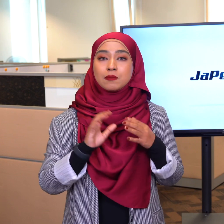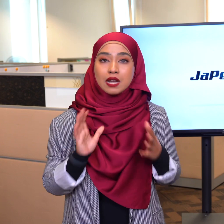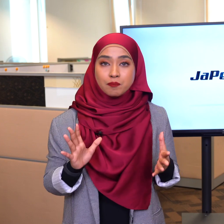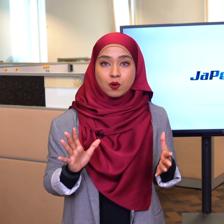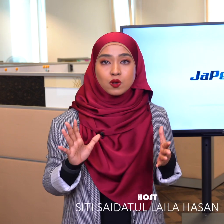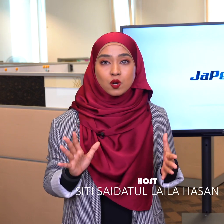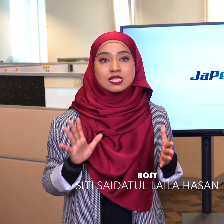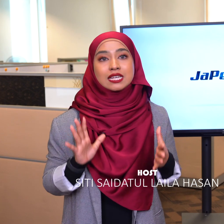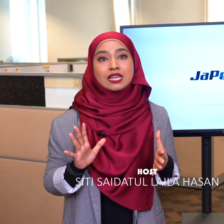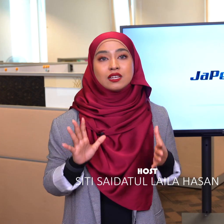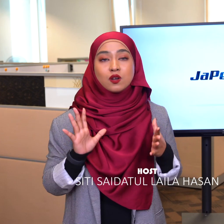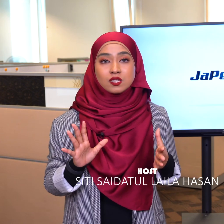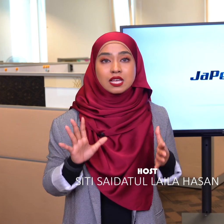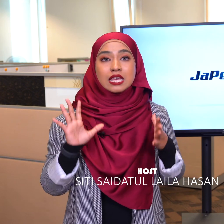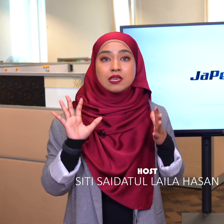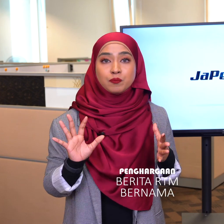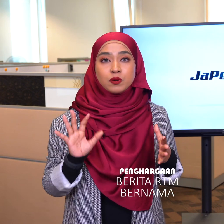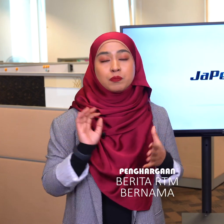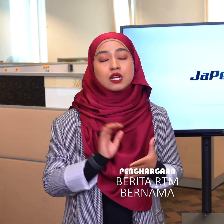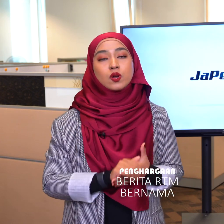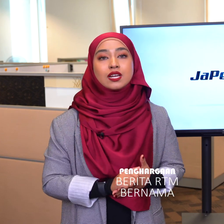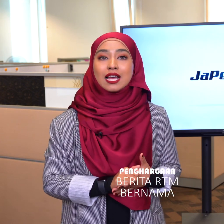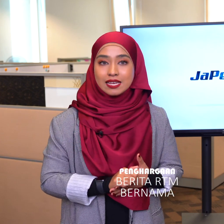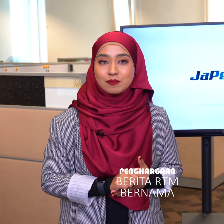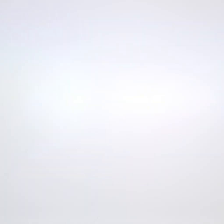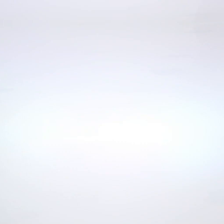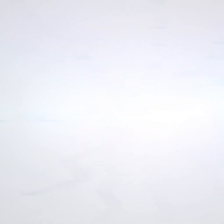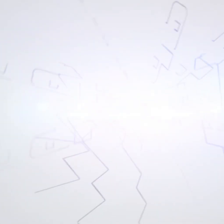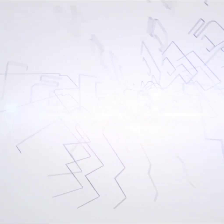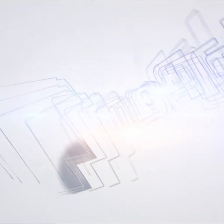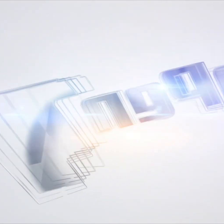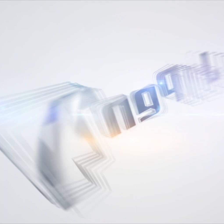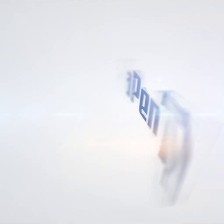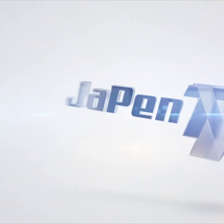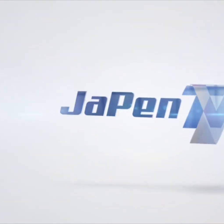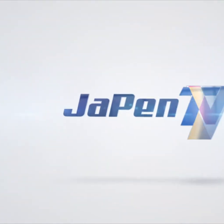lalu bagi menampung kos kenaikan kos input pengeluaran ayam.